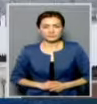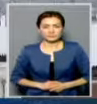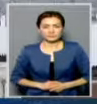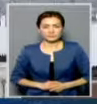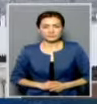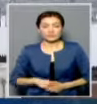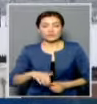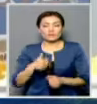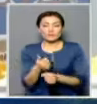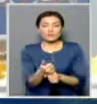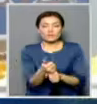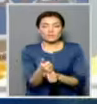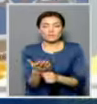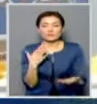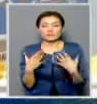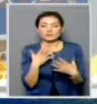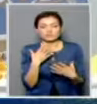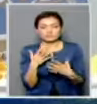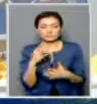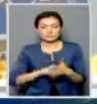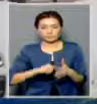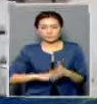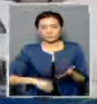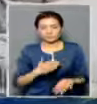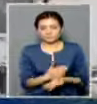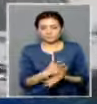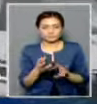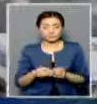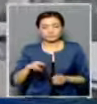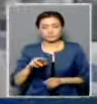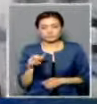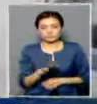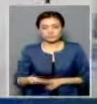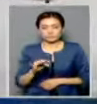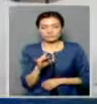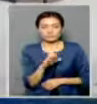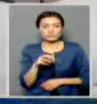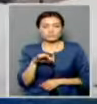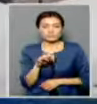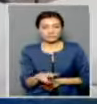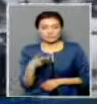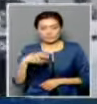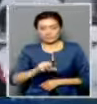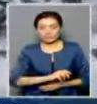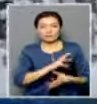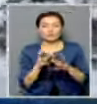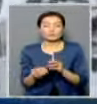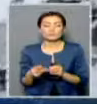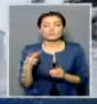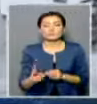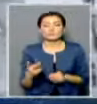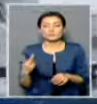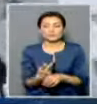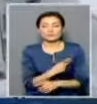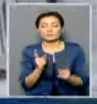Бұған әрине ел басшыларының жылы қарым-қатынасы себеп екені жасырын емес. Қасым Жомарт Тоқаев пен Рустам Миниханов үш аптаның ішінде екінші